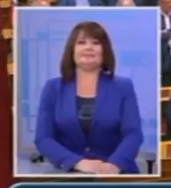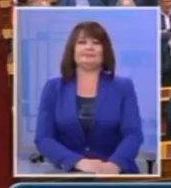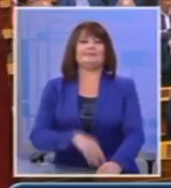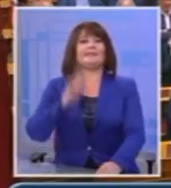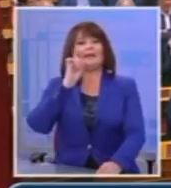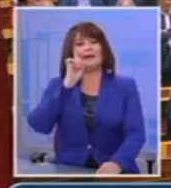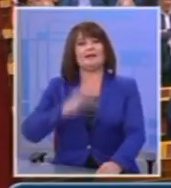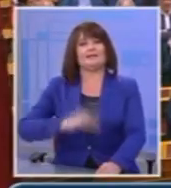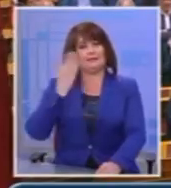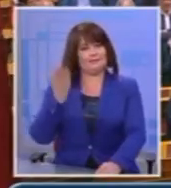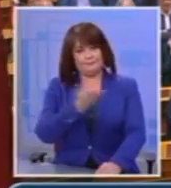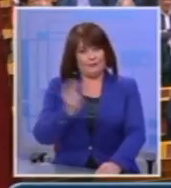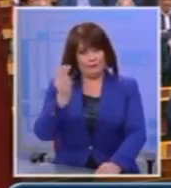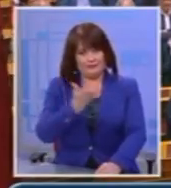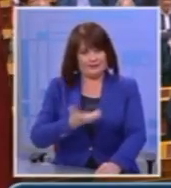Κυρίες και κύριοι βουλευτές,